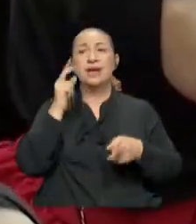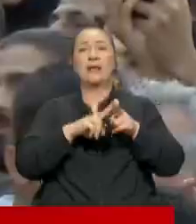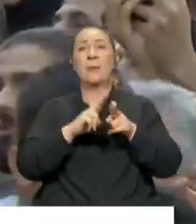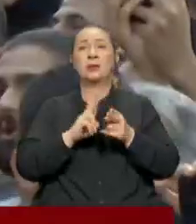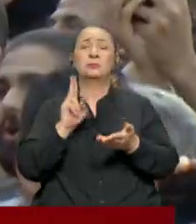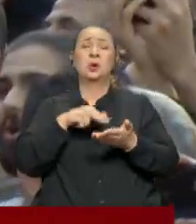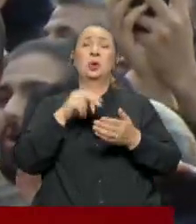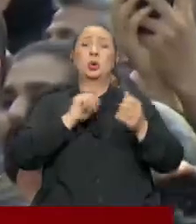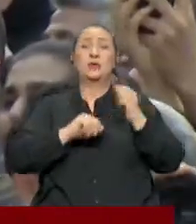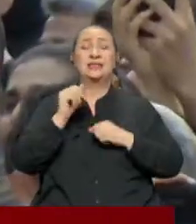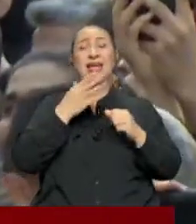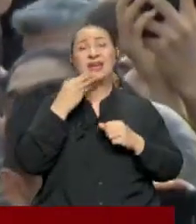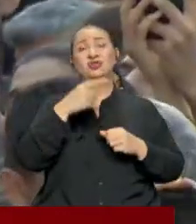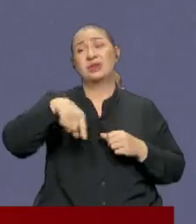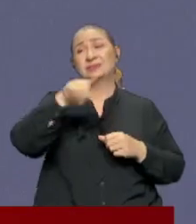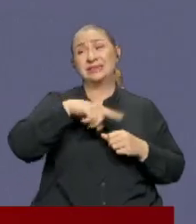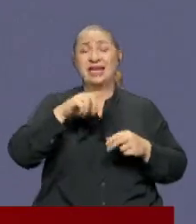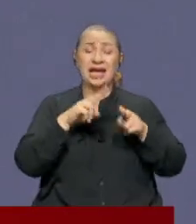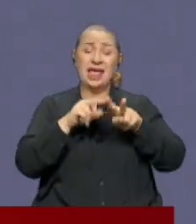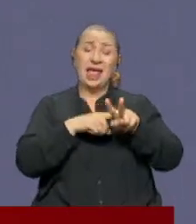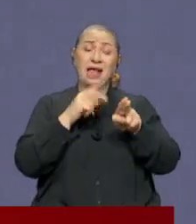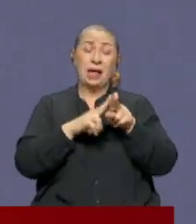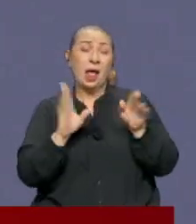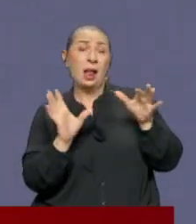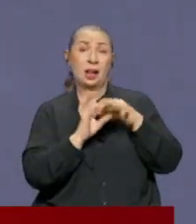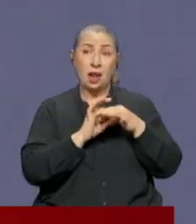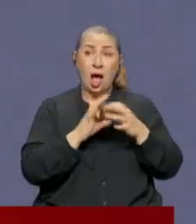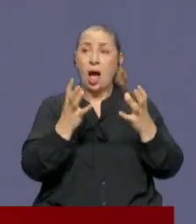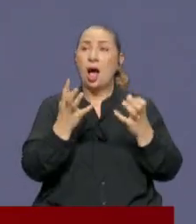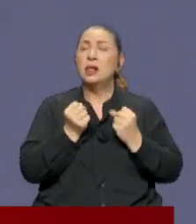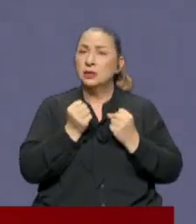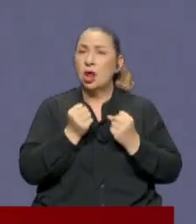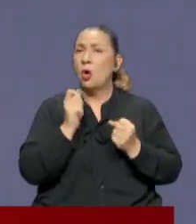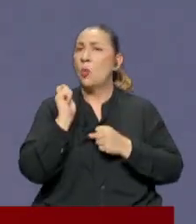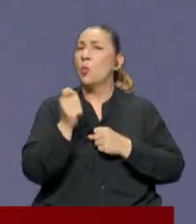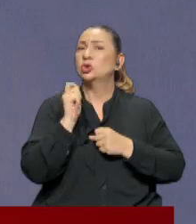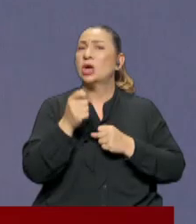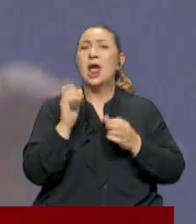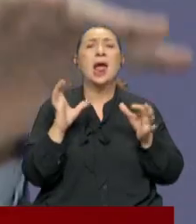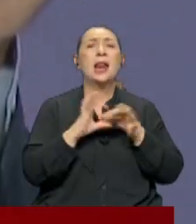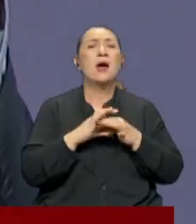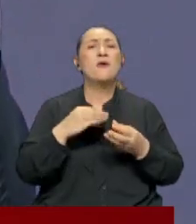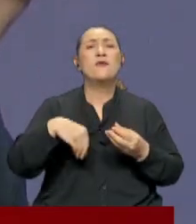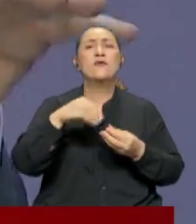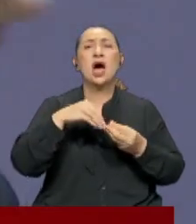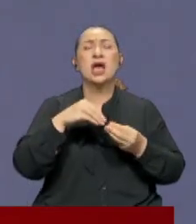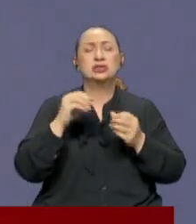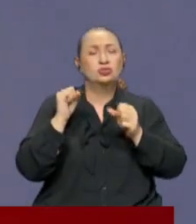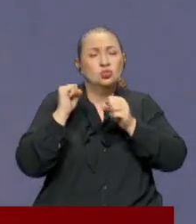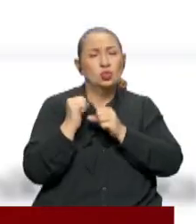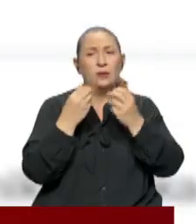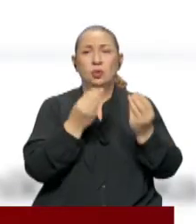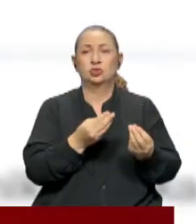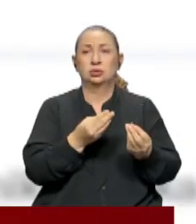Kemal çıkmış üniversiteli gençlerimizin ta yaka ile ilgili aldıkları burslarla ilgili hüküm